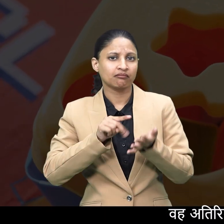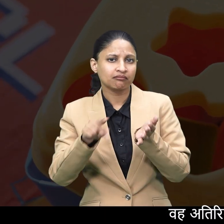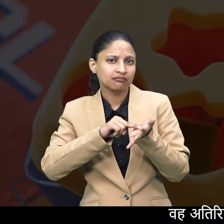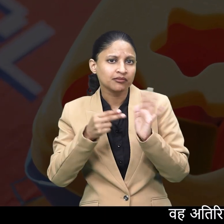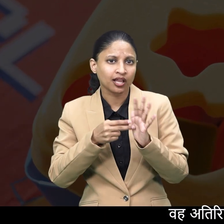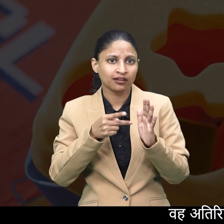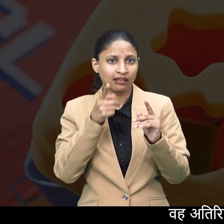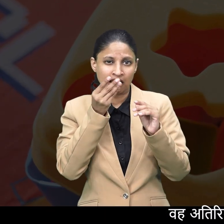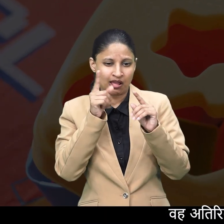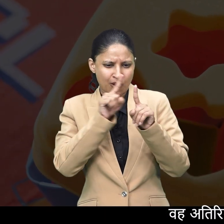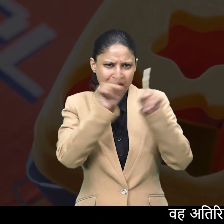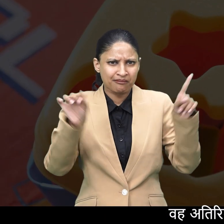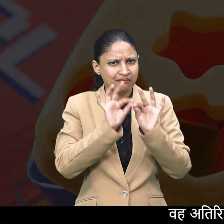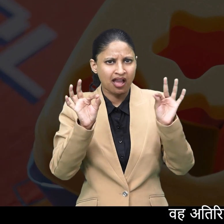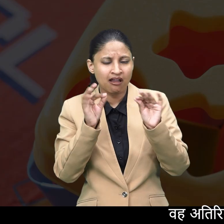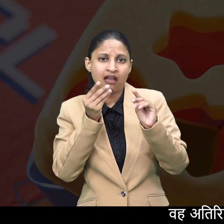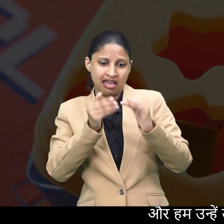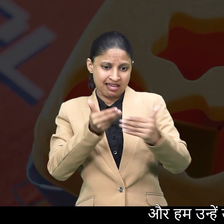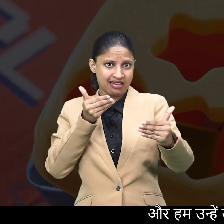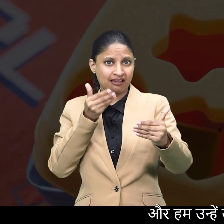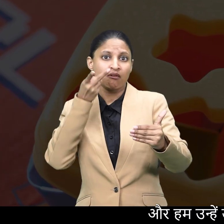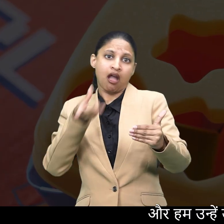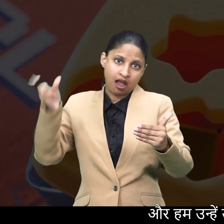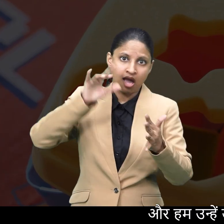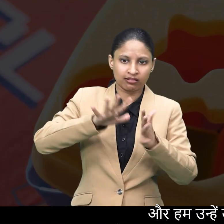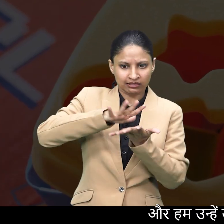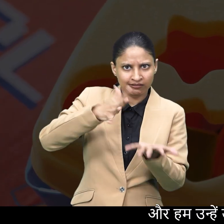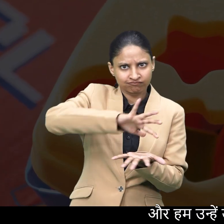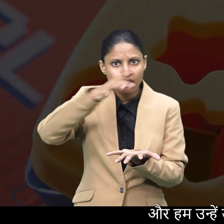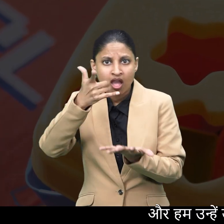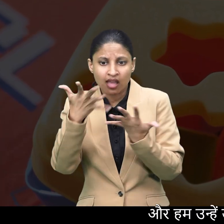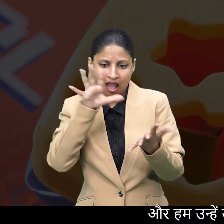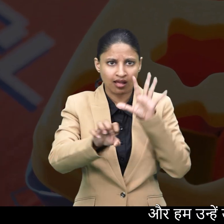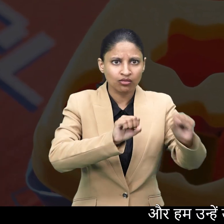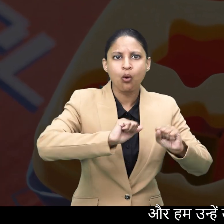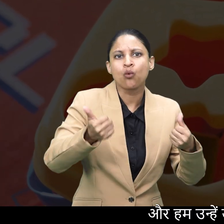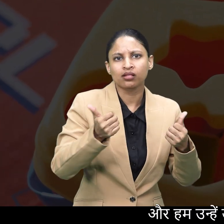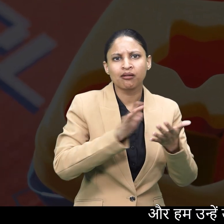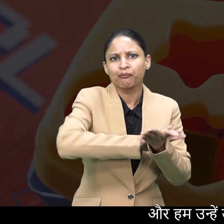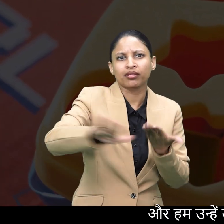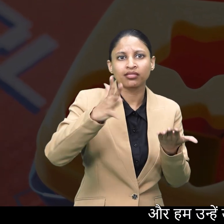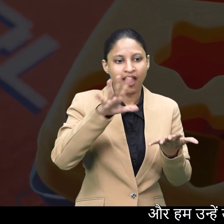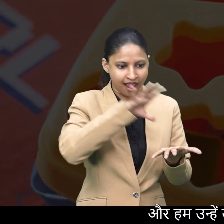वह अतिरिक्त ऊंचाई उन्हें ठोस बनाती है और हम उन्हें उठा सकते हैं और पकड़ सकते हैं।